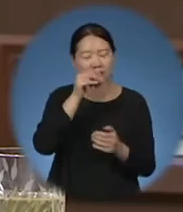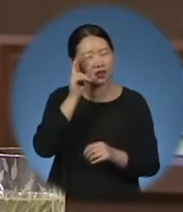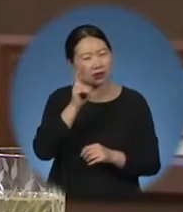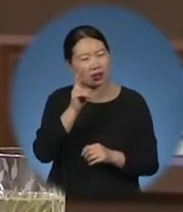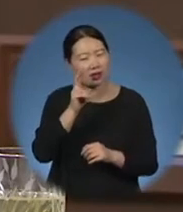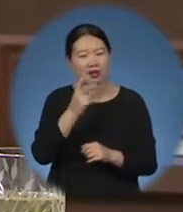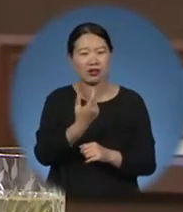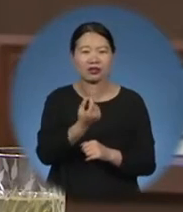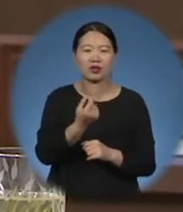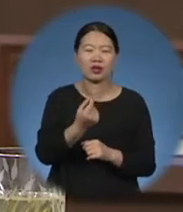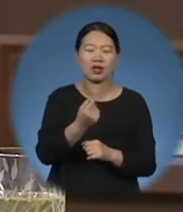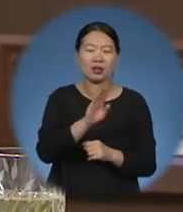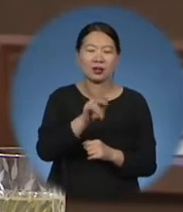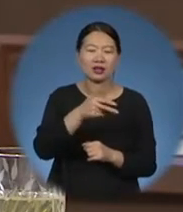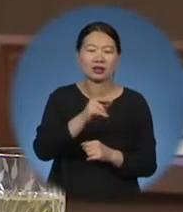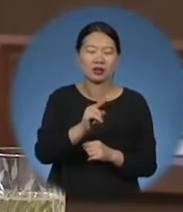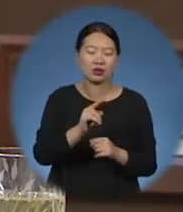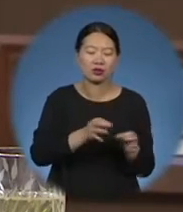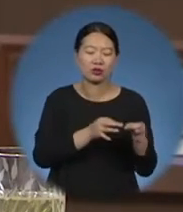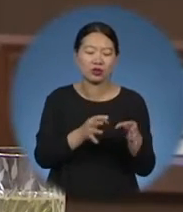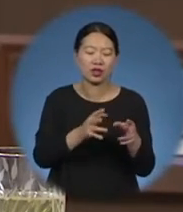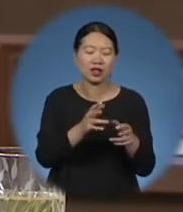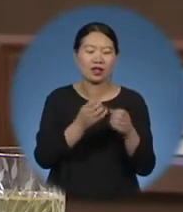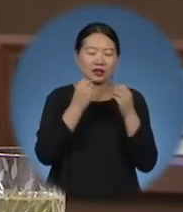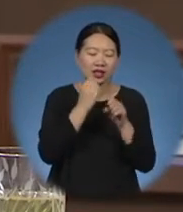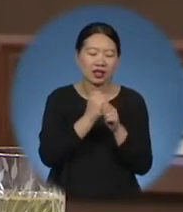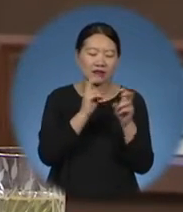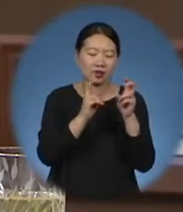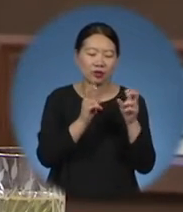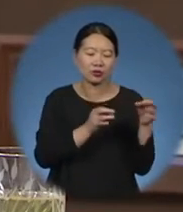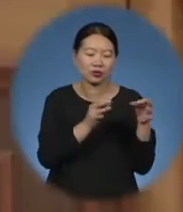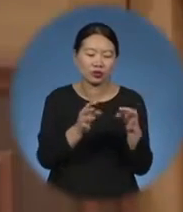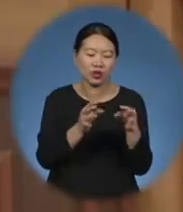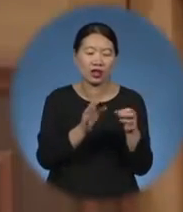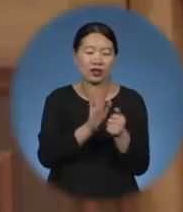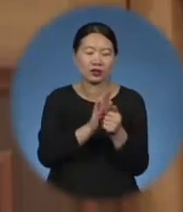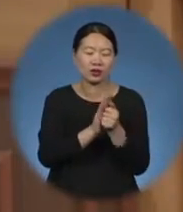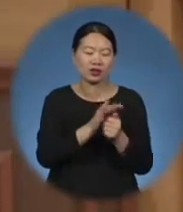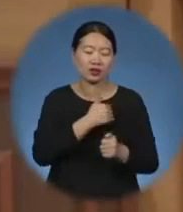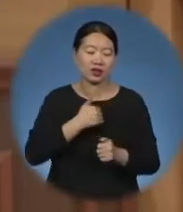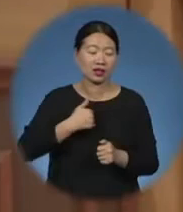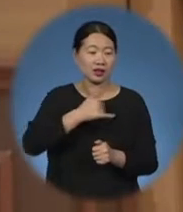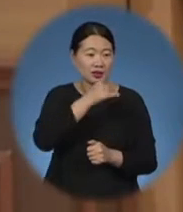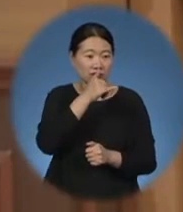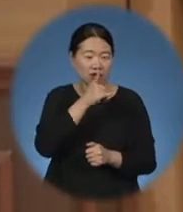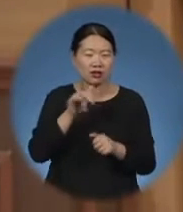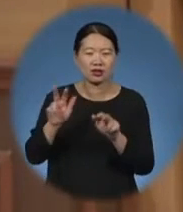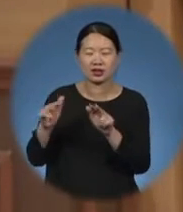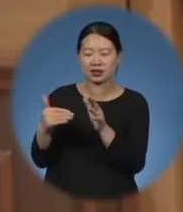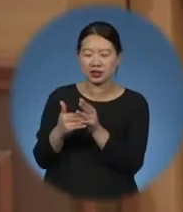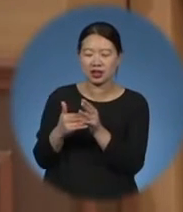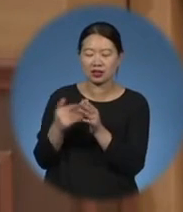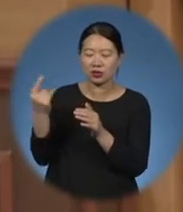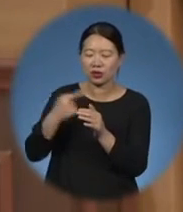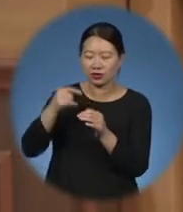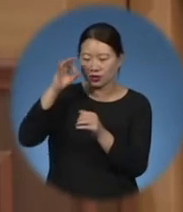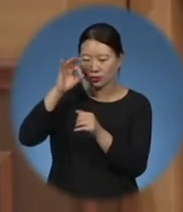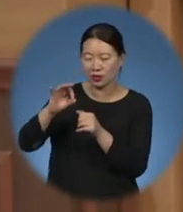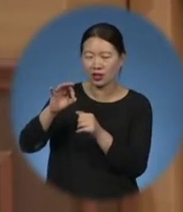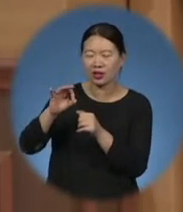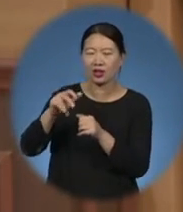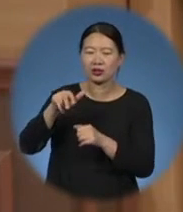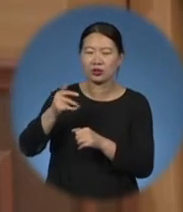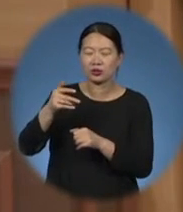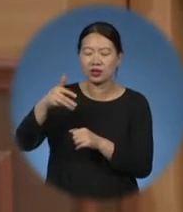그런 뭐 벤처 투자, 창업 투자 이런 데도 좀 지원이 가능한가요? 예. 그래서 지금까지 제가 여기 와서 보니까